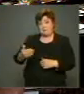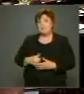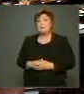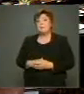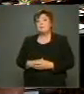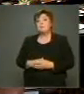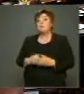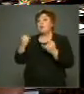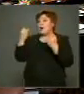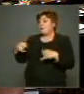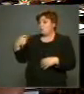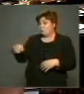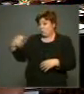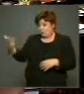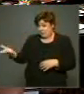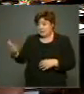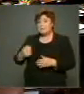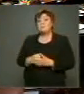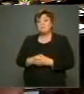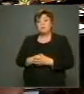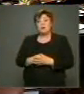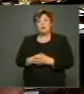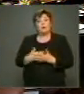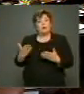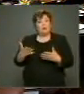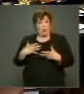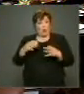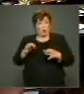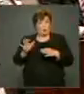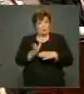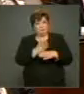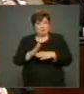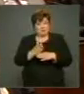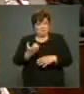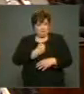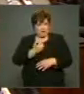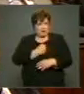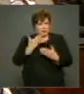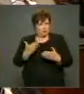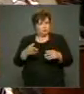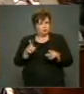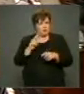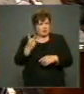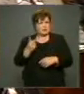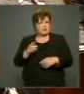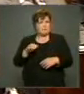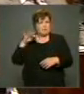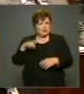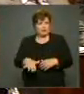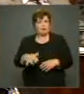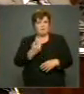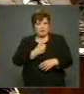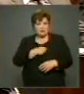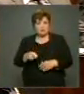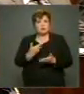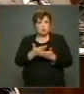Arvoisa puhemies, kunnossapitovelka on nyt jo peräti kaksi miljardia euroa, ja tuo summa